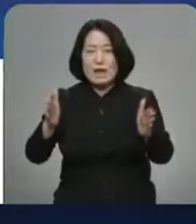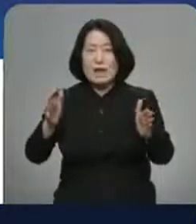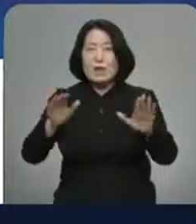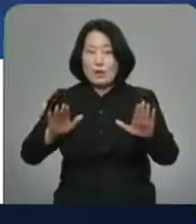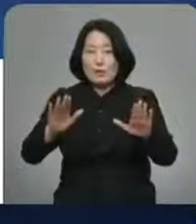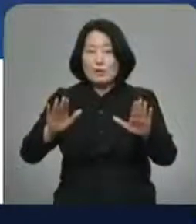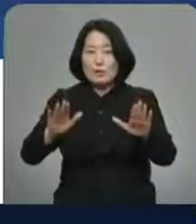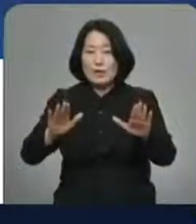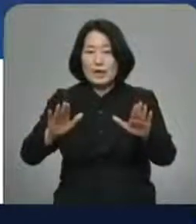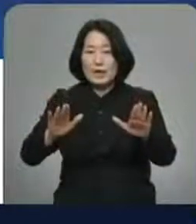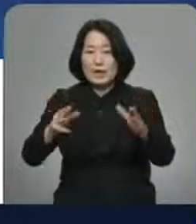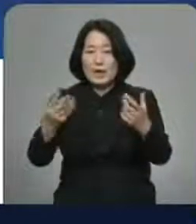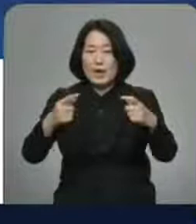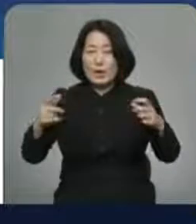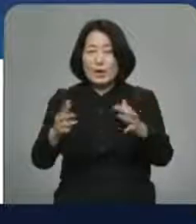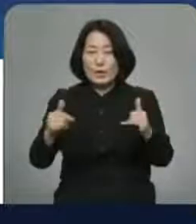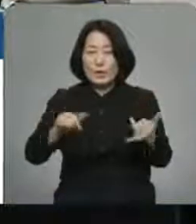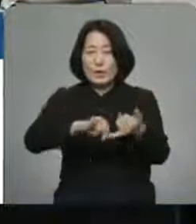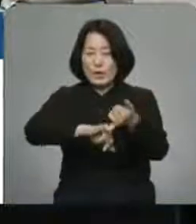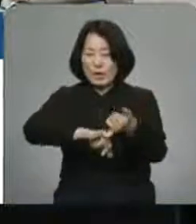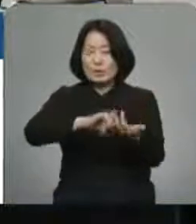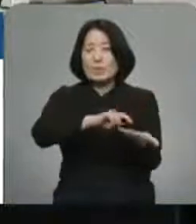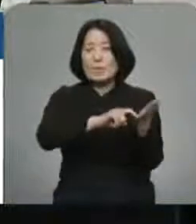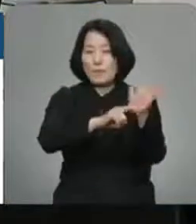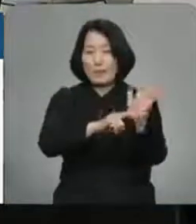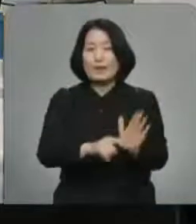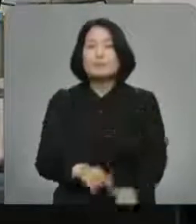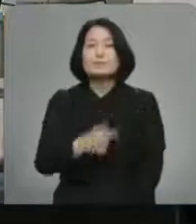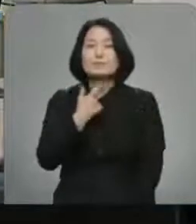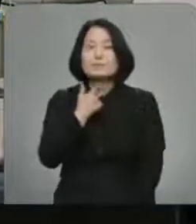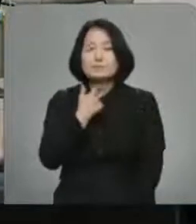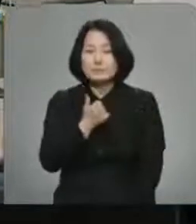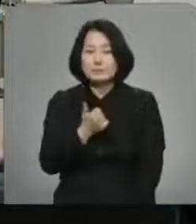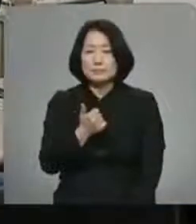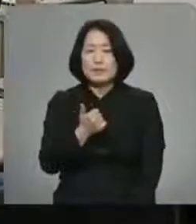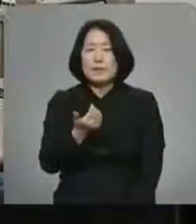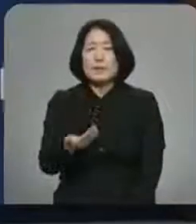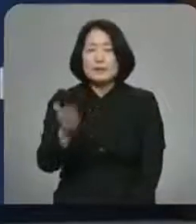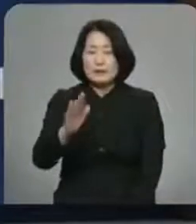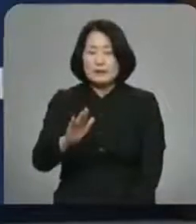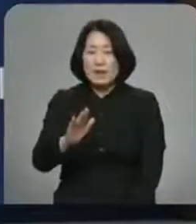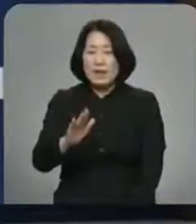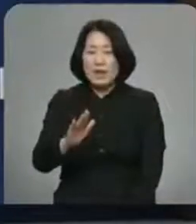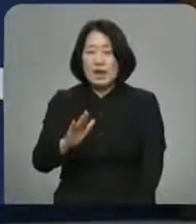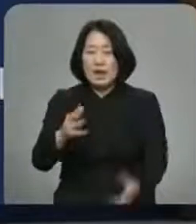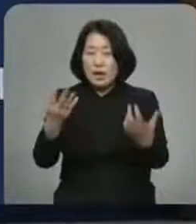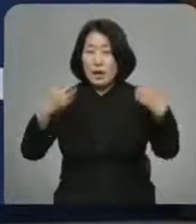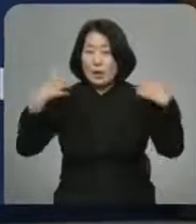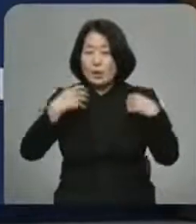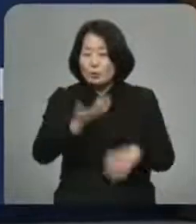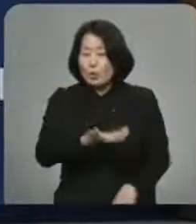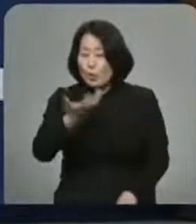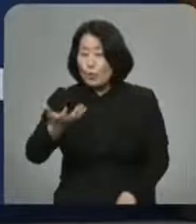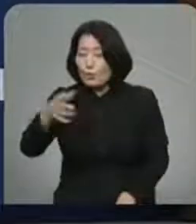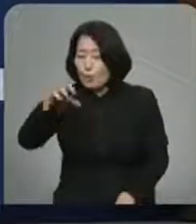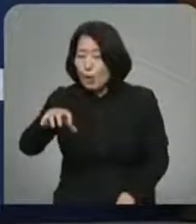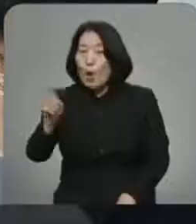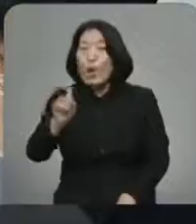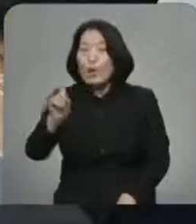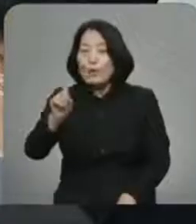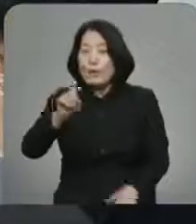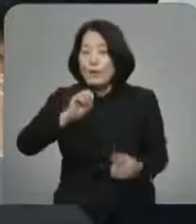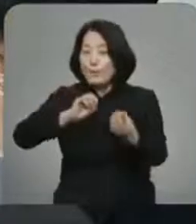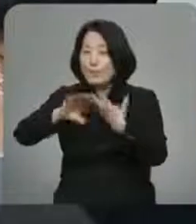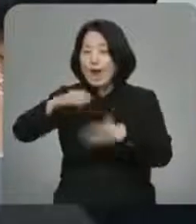이미 도민들한테 약속을 한 바가 있습니다. 하지만 그럼 도청을 어디로 옮길지에 대해선 답을 내놓지 못하고